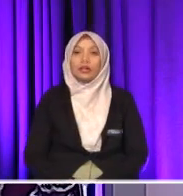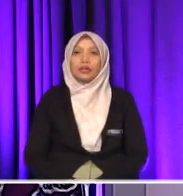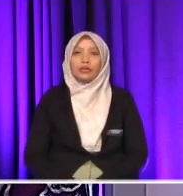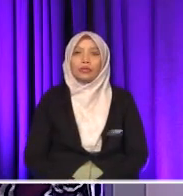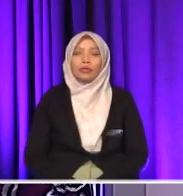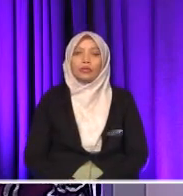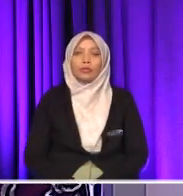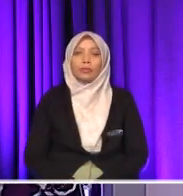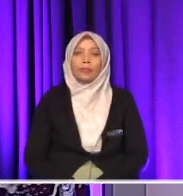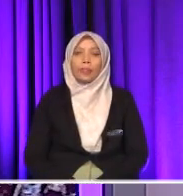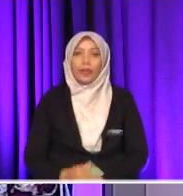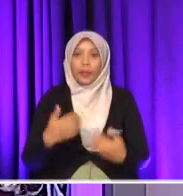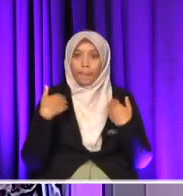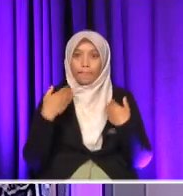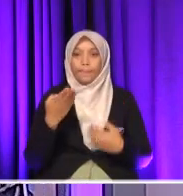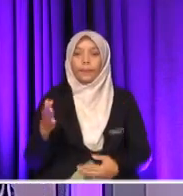jatuh